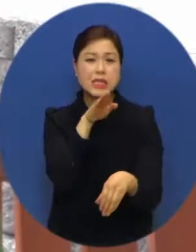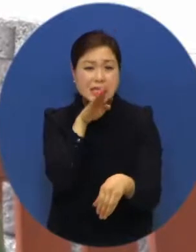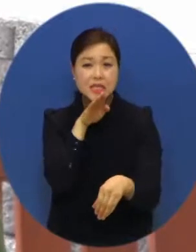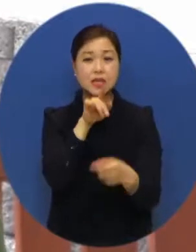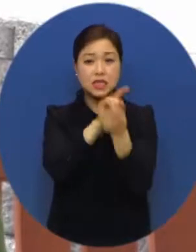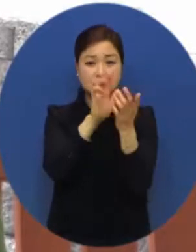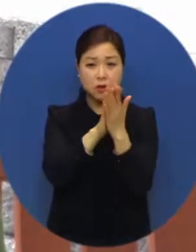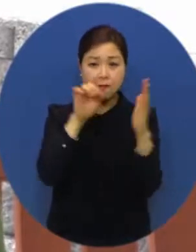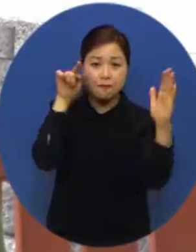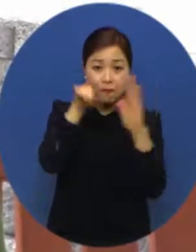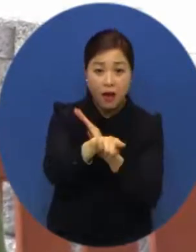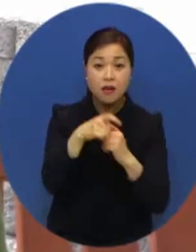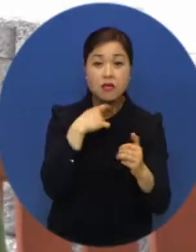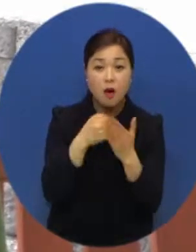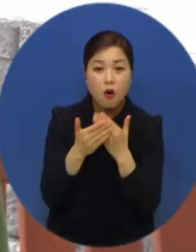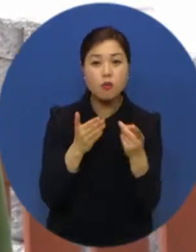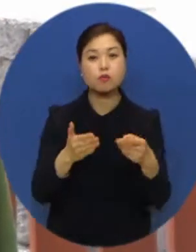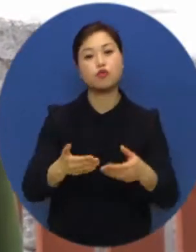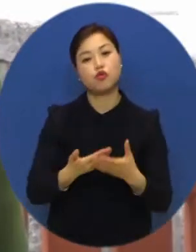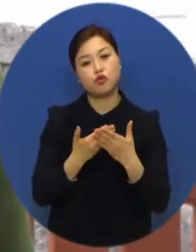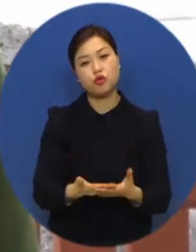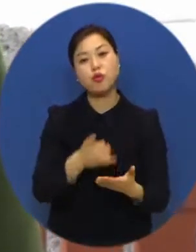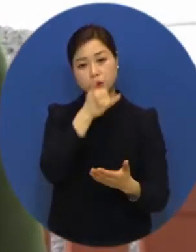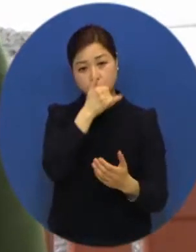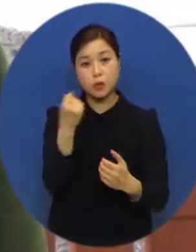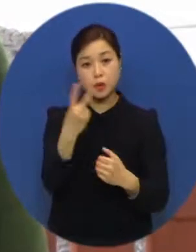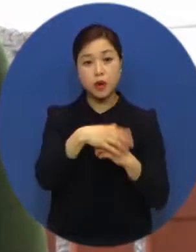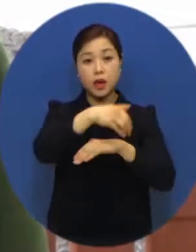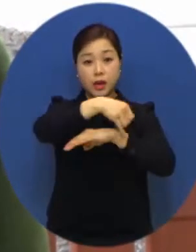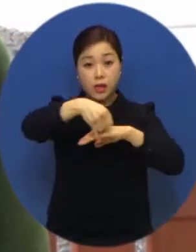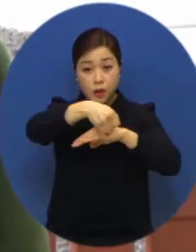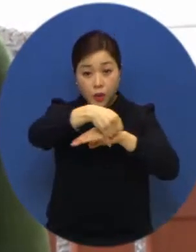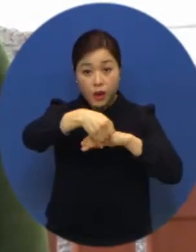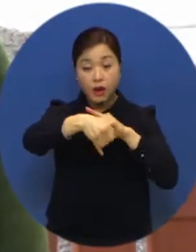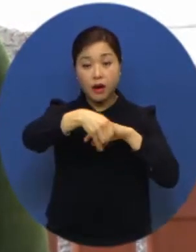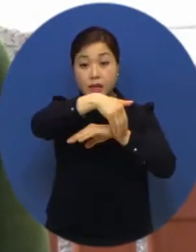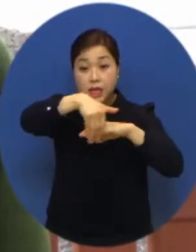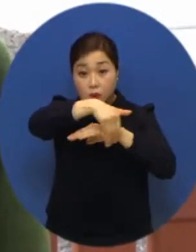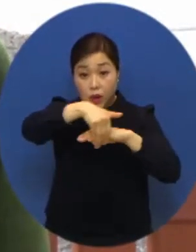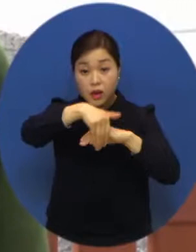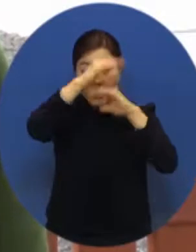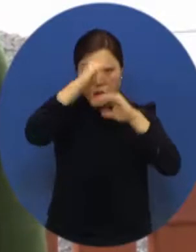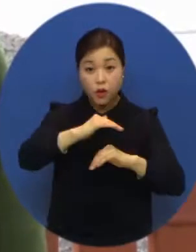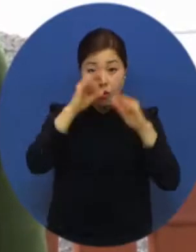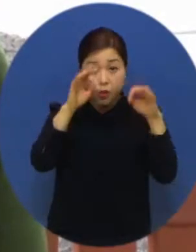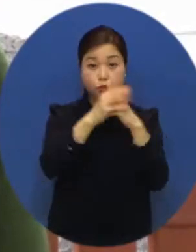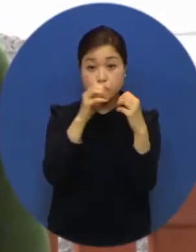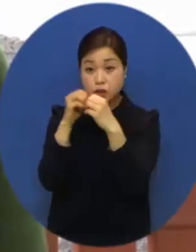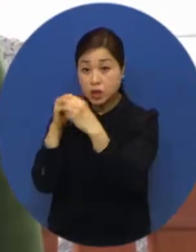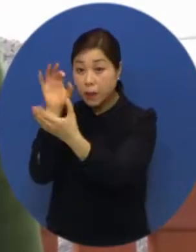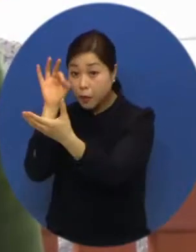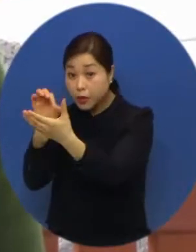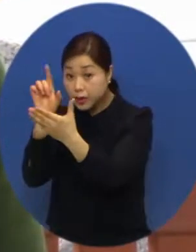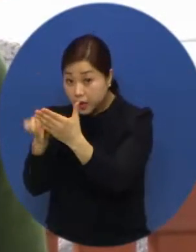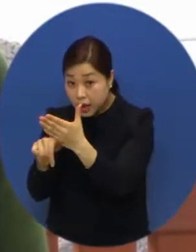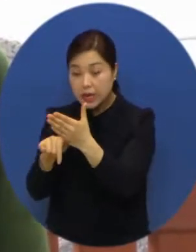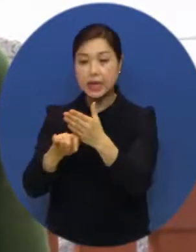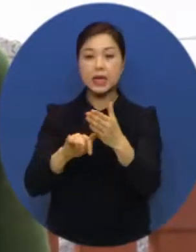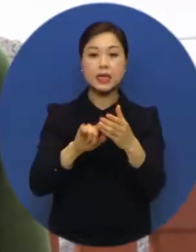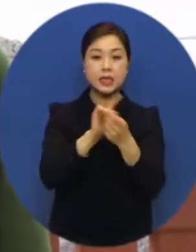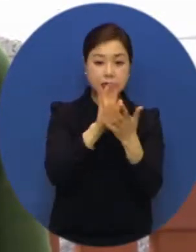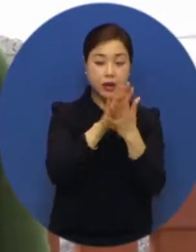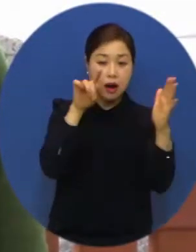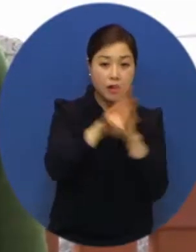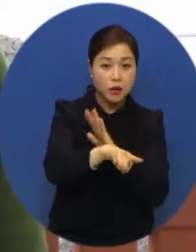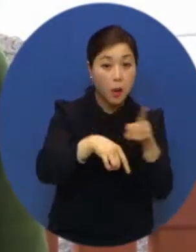중요했고요. 그리고 기획서를 쓴 내용을 볼 때, 문장으로 볼 때 하고 현장에서